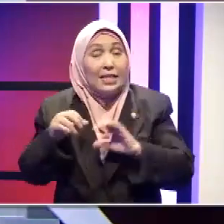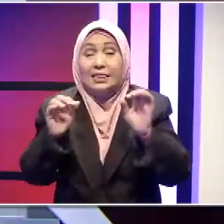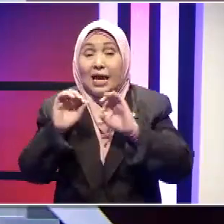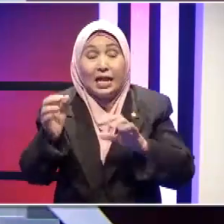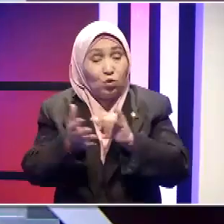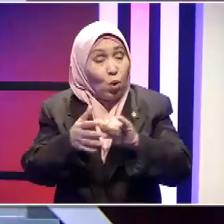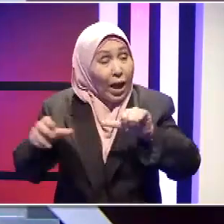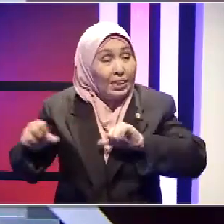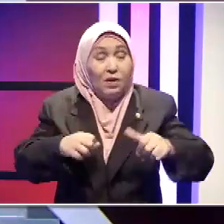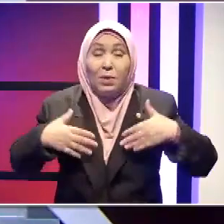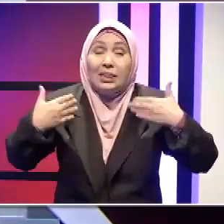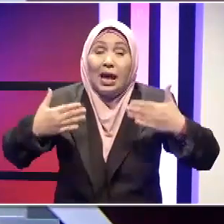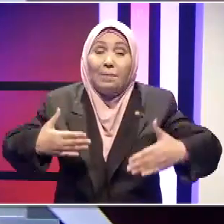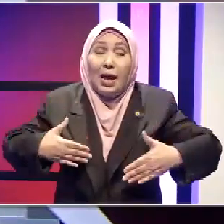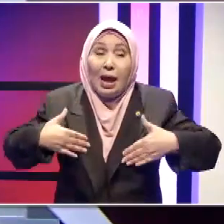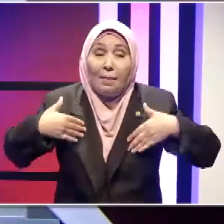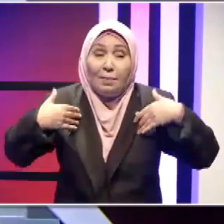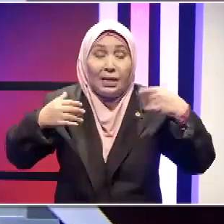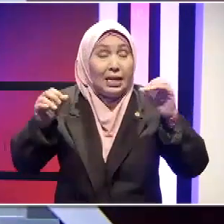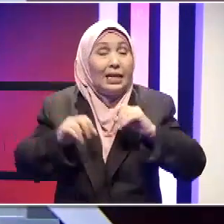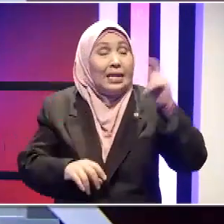beberapa php-in seperti